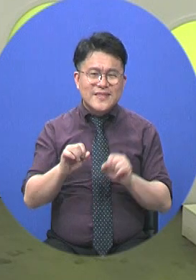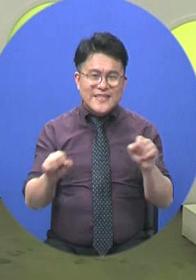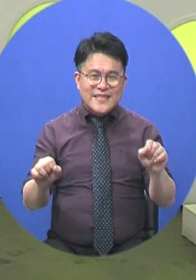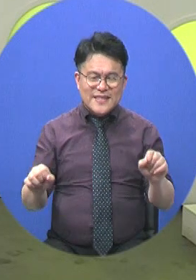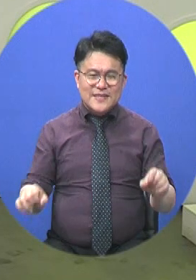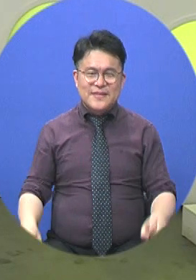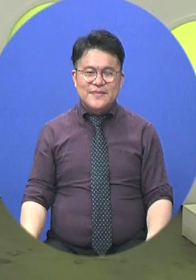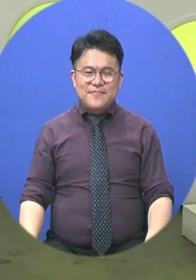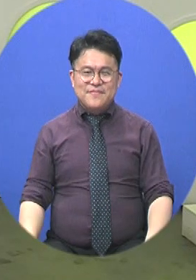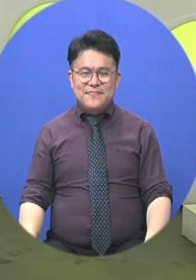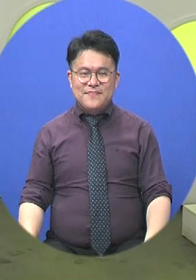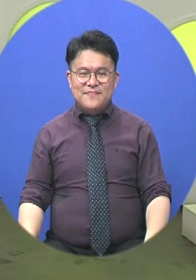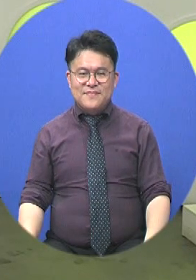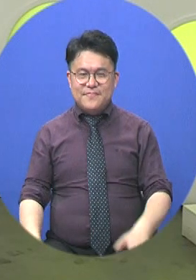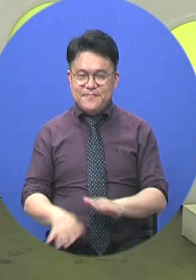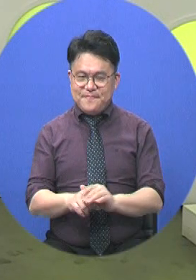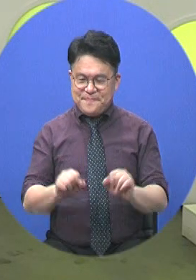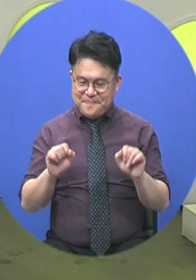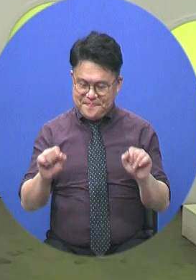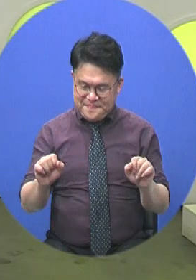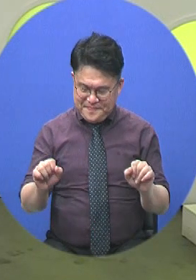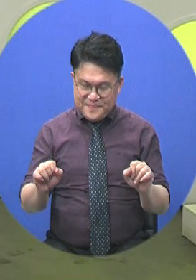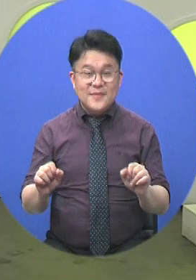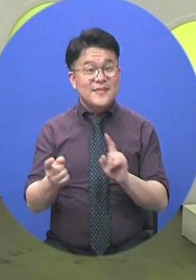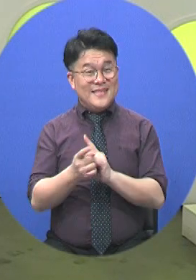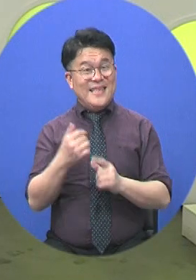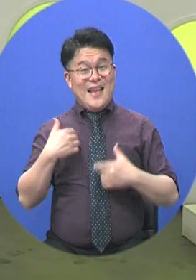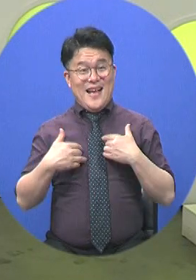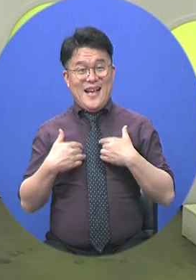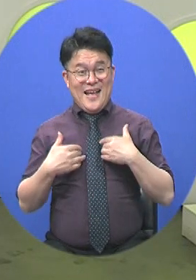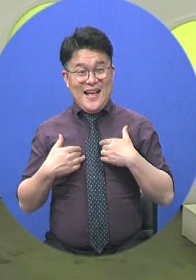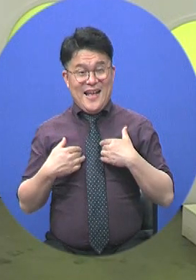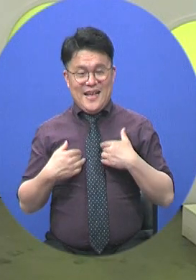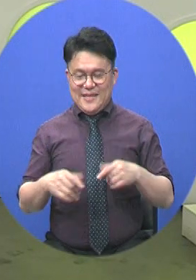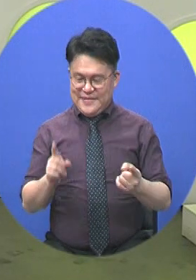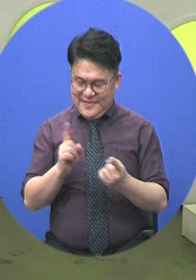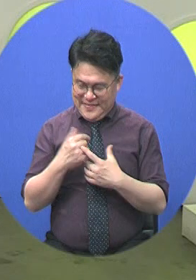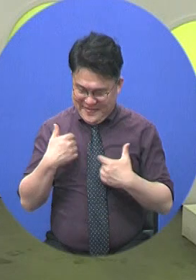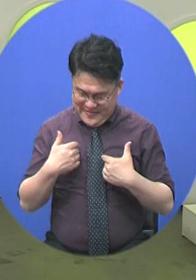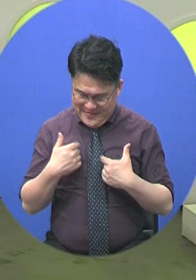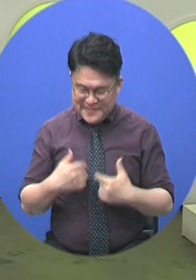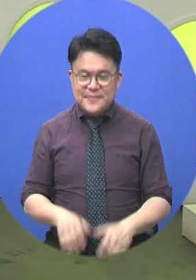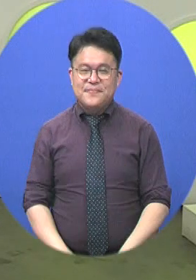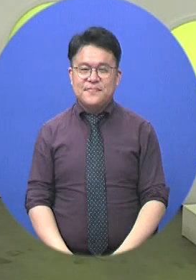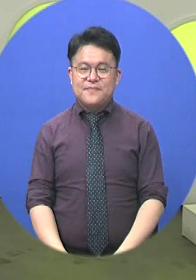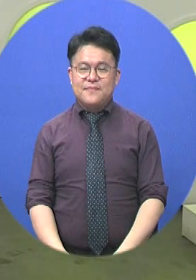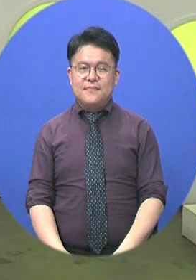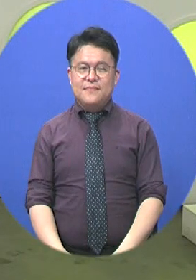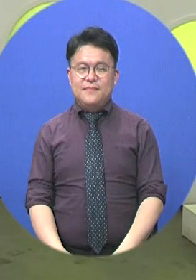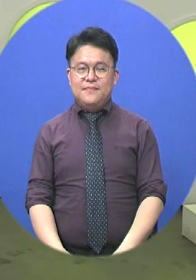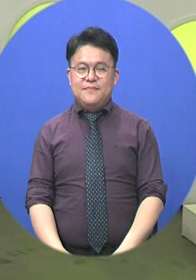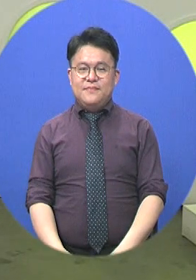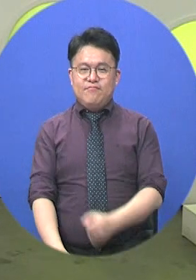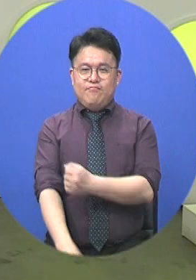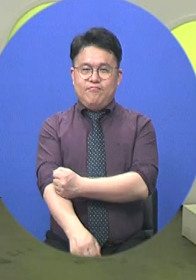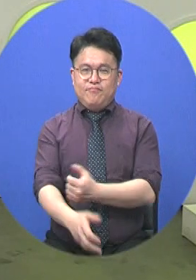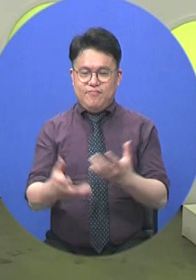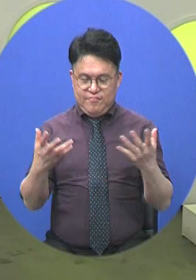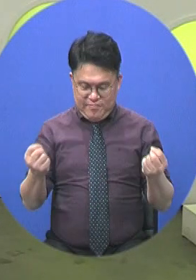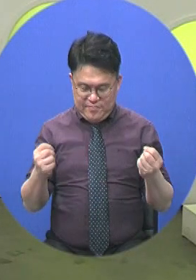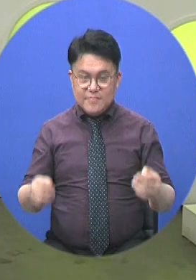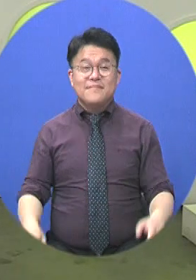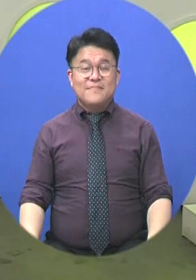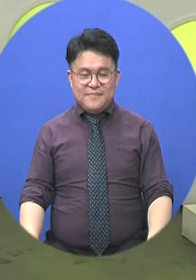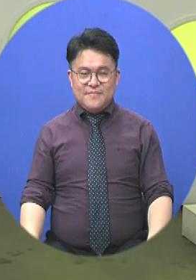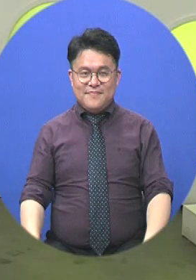네. 안녕하세요. 안녕하십니까? 반갑습니다. 반갑습니다. 네. 수고가